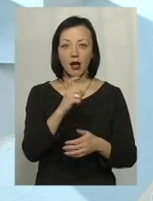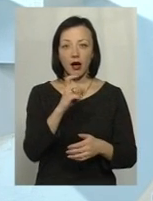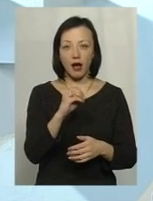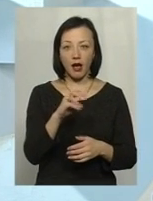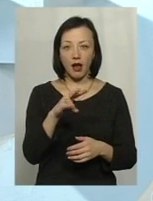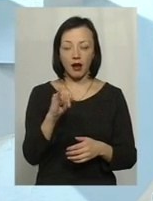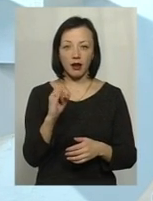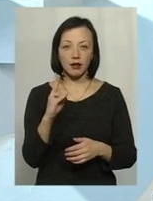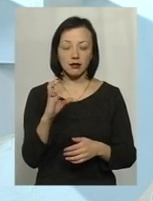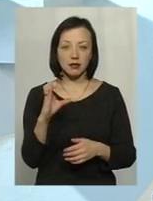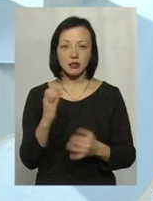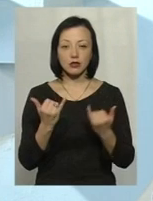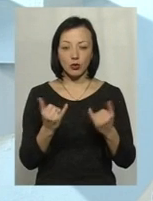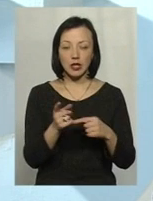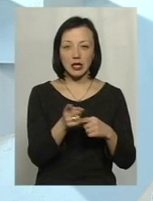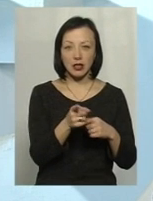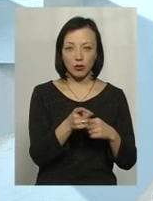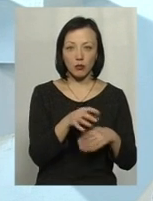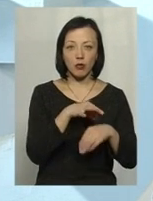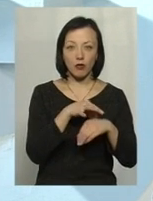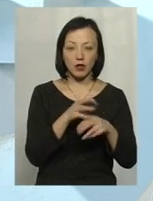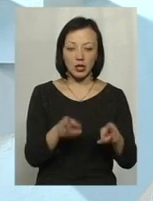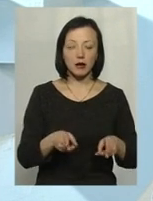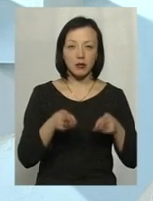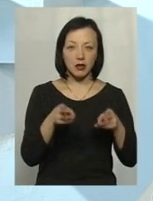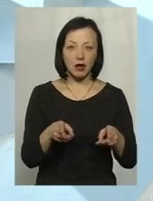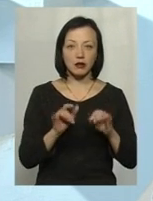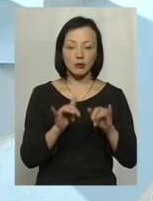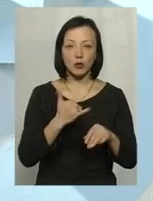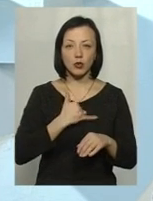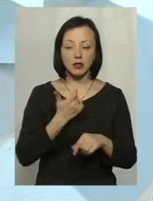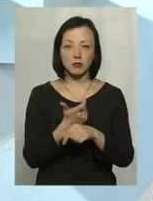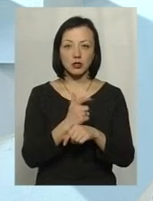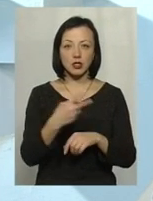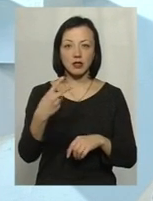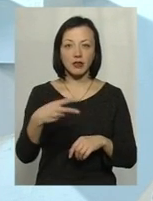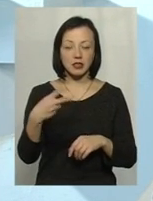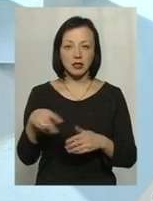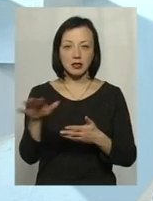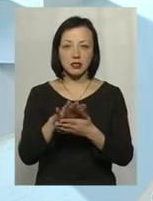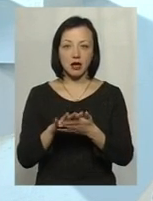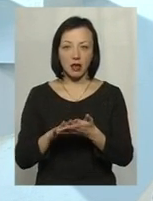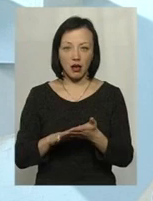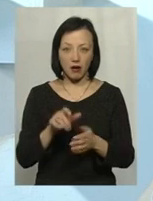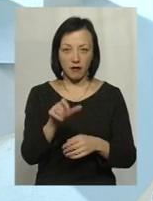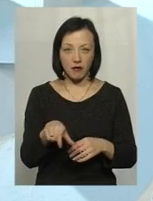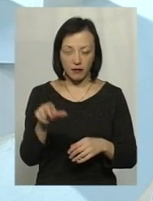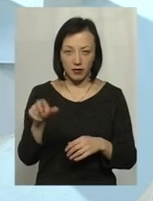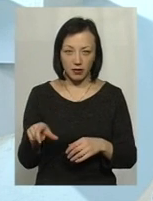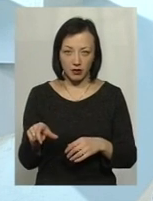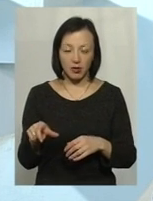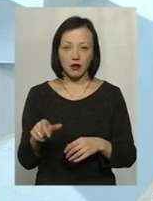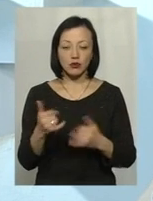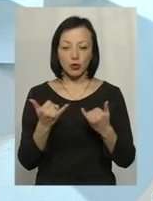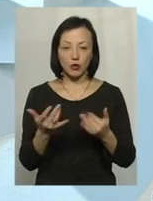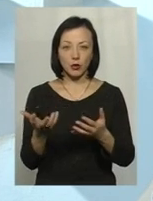сьогодні також Тернопіль проводить кримінальне провадження. У нас є вже більше 20 заявників, які сьогодні